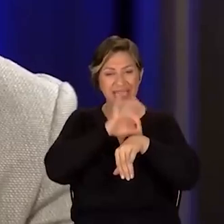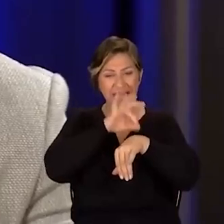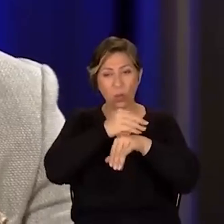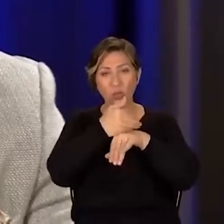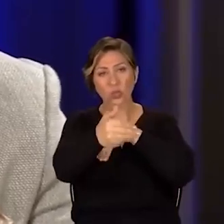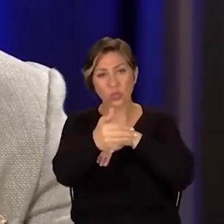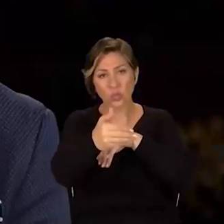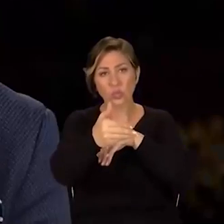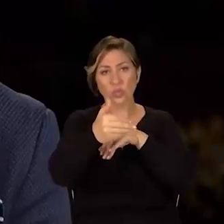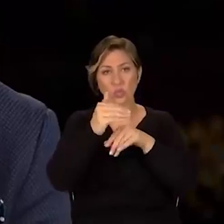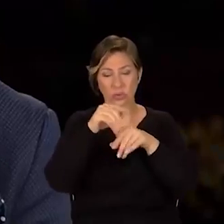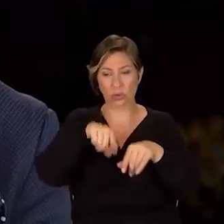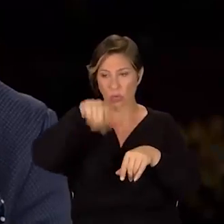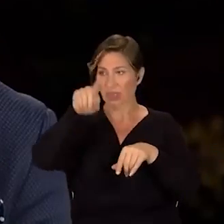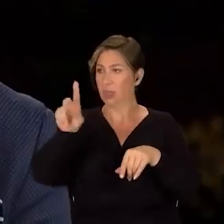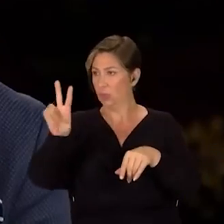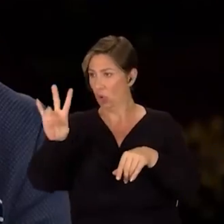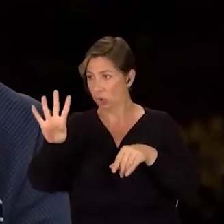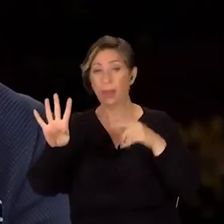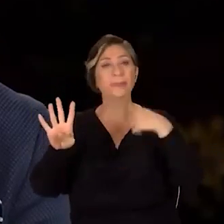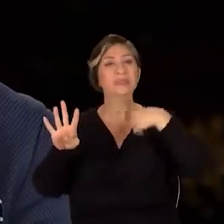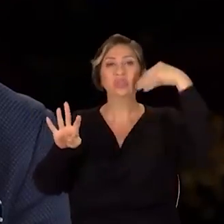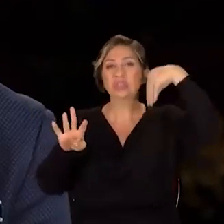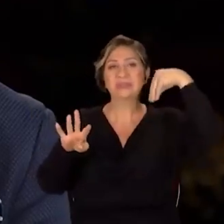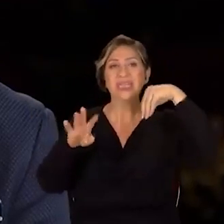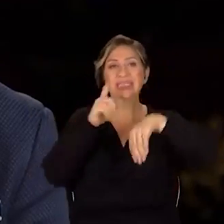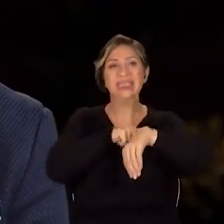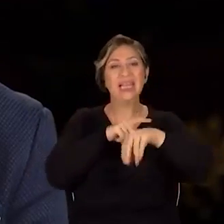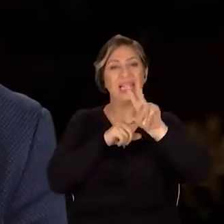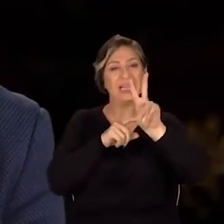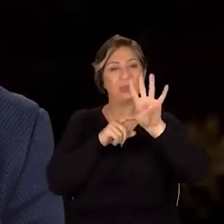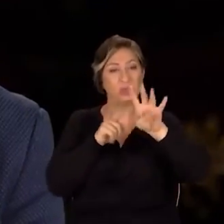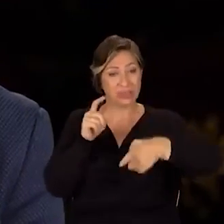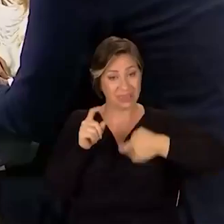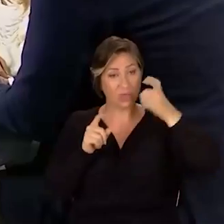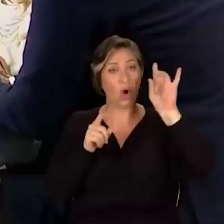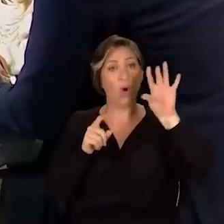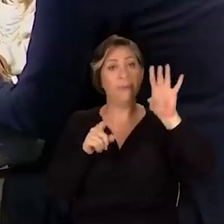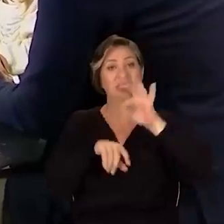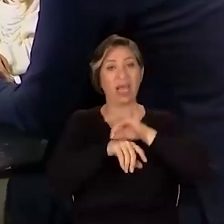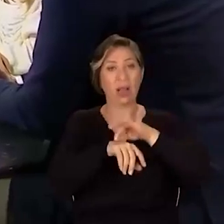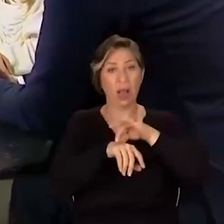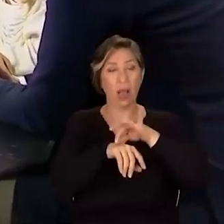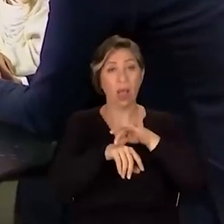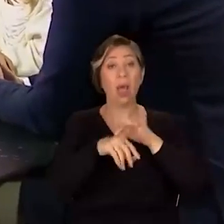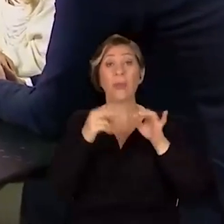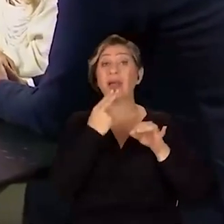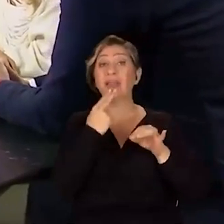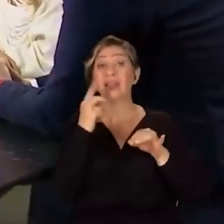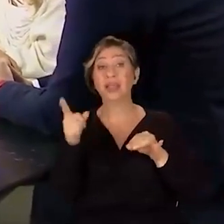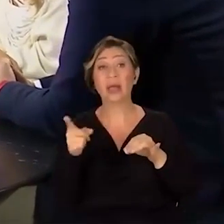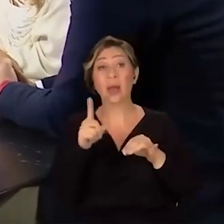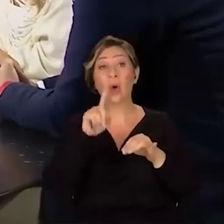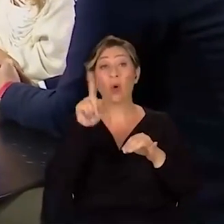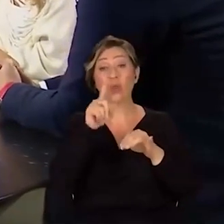Yani gün saati 24 saattir, bizim içimizdeki saat 24 saat 15 dakikadır. Ama bayanlarda bir